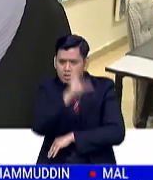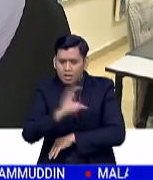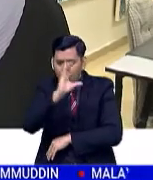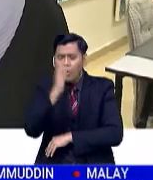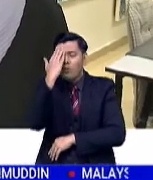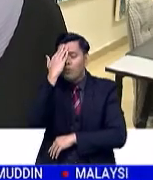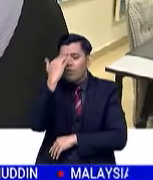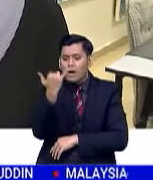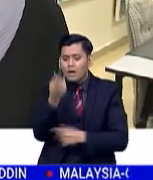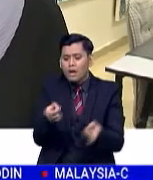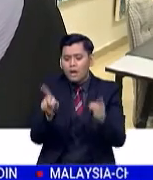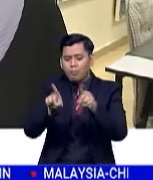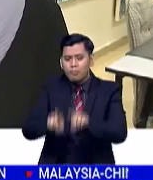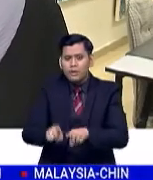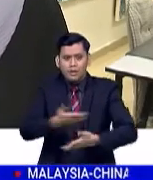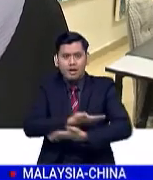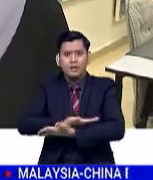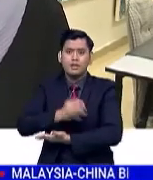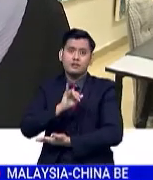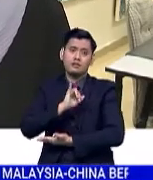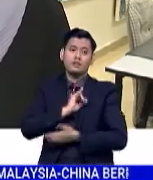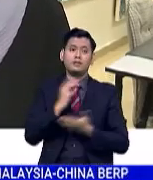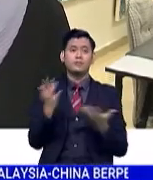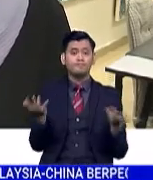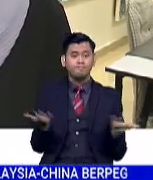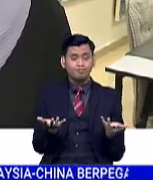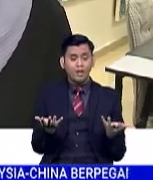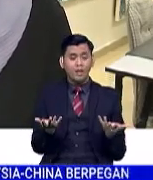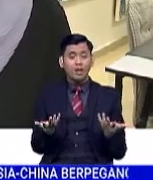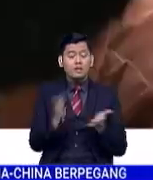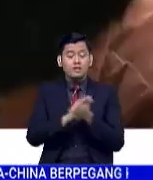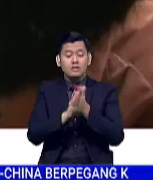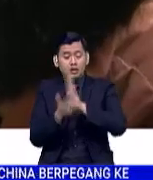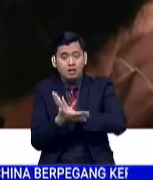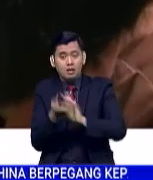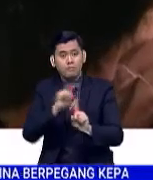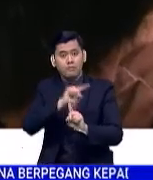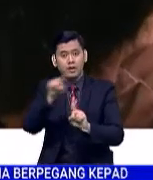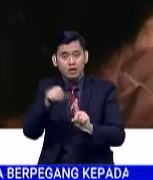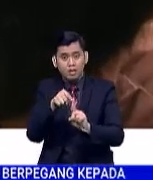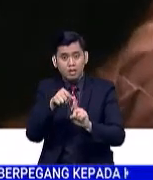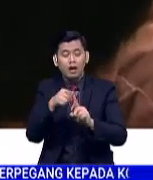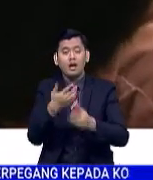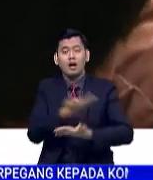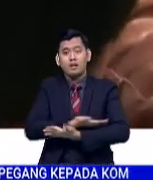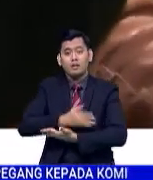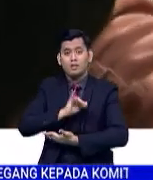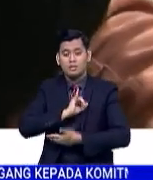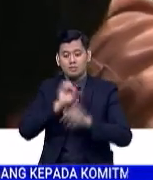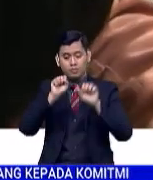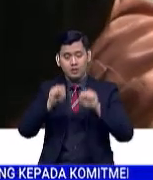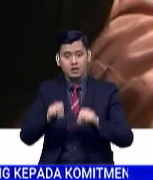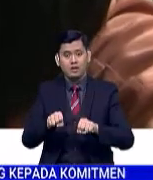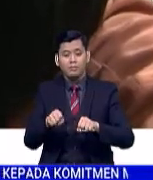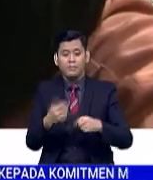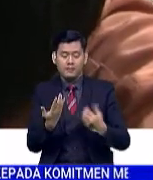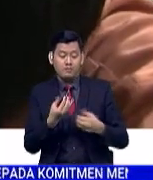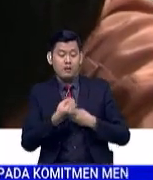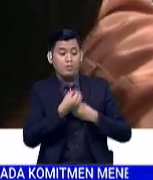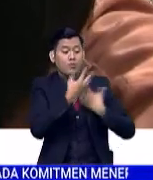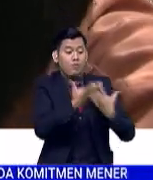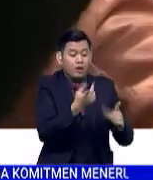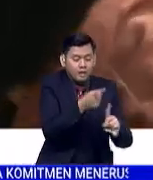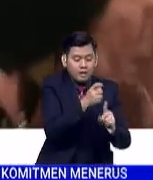nak mengetahui apa yang telah berlaku kan. Jadi bila dia bertutur dengan cara lukisan, jadi saya